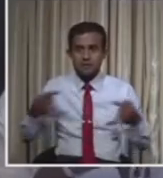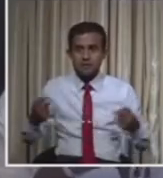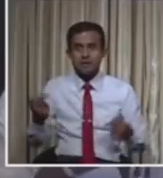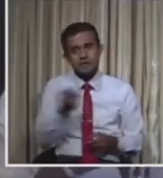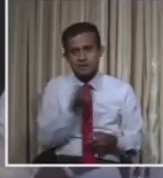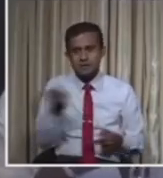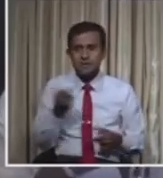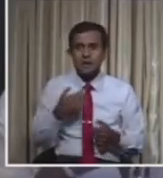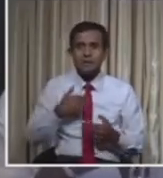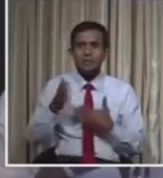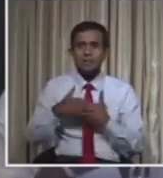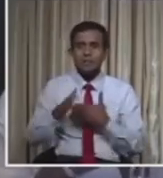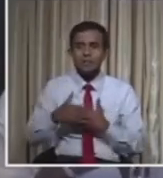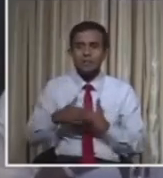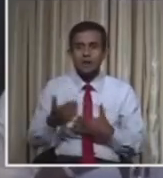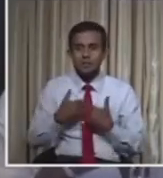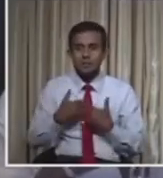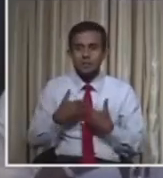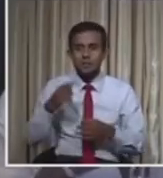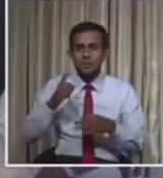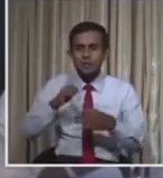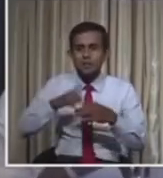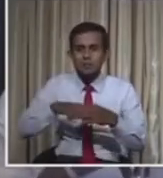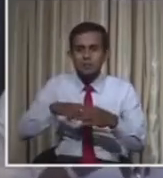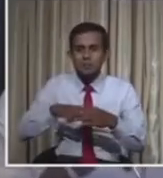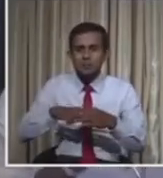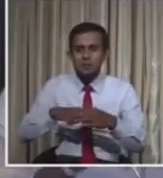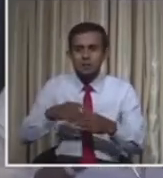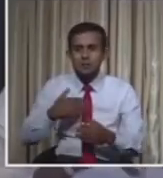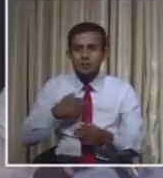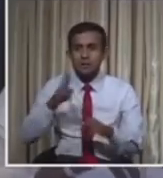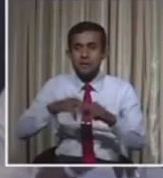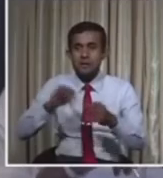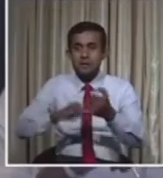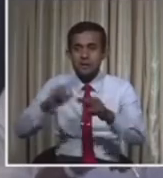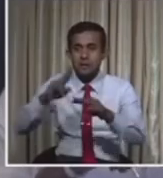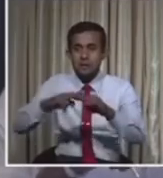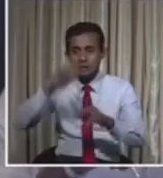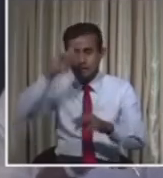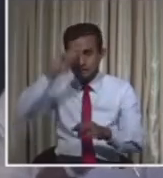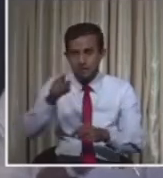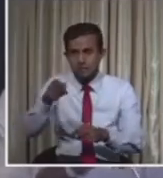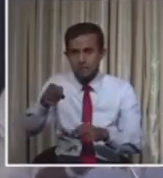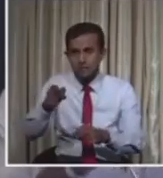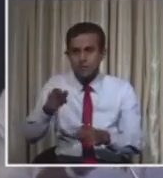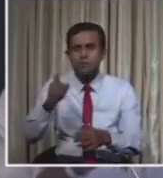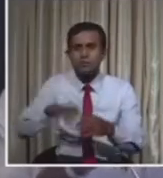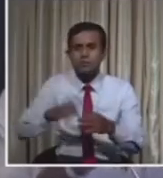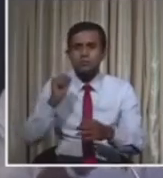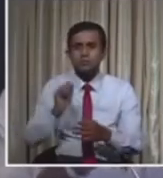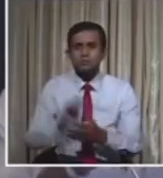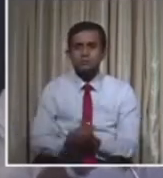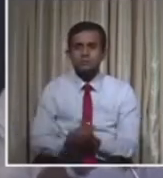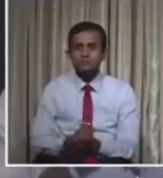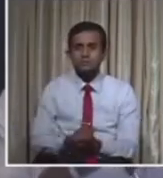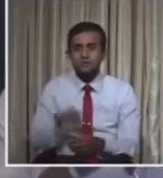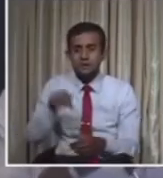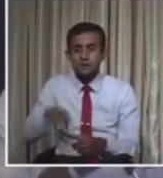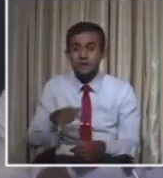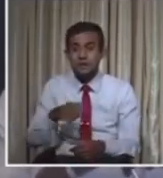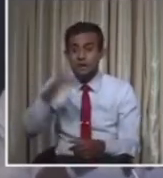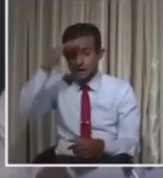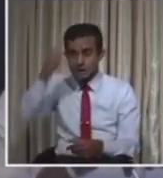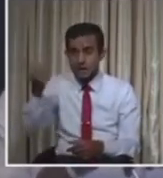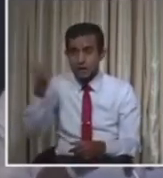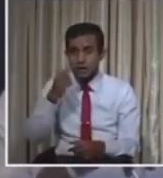දෙකම හුරුයි හැබැයි මට ප්‍රශ්නේ තියෙන්නේ මගේ මිත්‍ර සරත් පොන්සේක මැතිතුමා ගැන මොකද්ද ප්‍රශ්නේ දැන් නායකතුමා